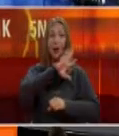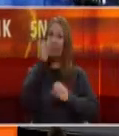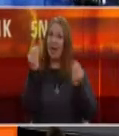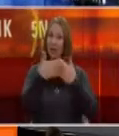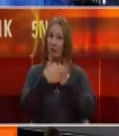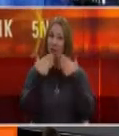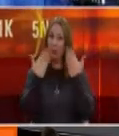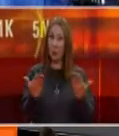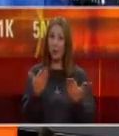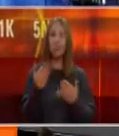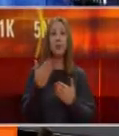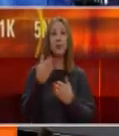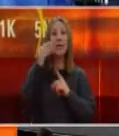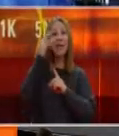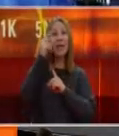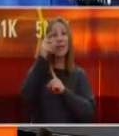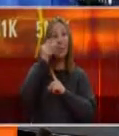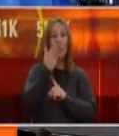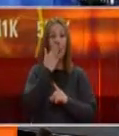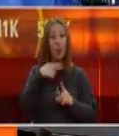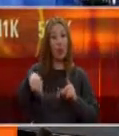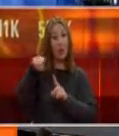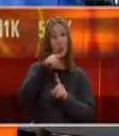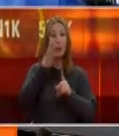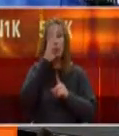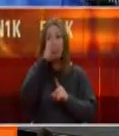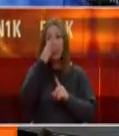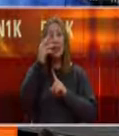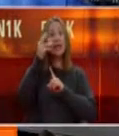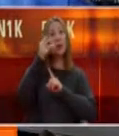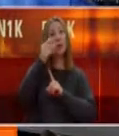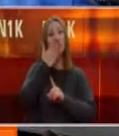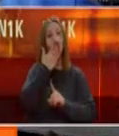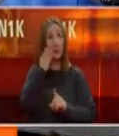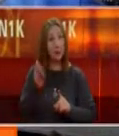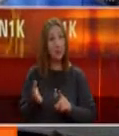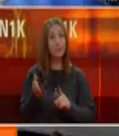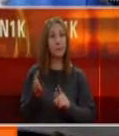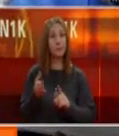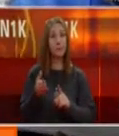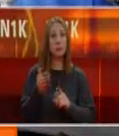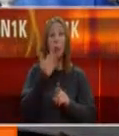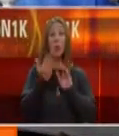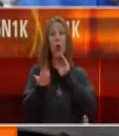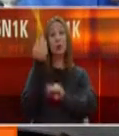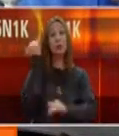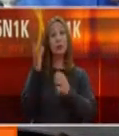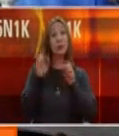diliyorum. İhsaniye Döer İlköğretim Kurumları, Yunus Emre İlköğretim Kurumları Müdürüyüm. Okul öncesi